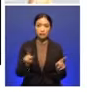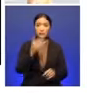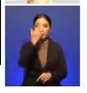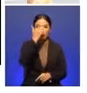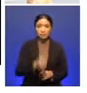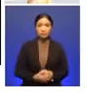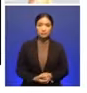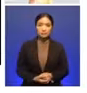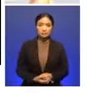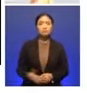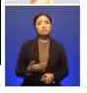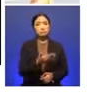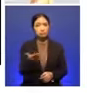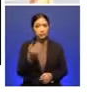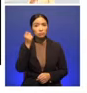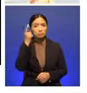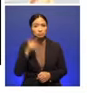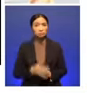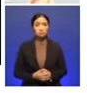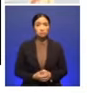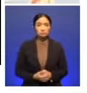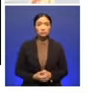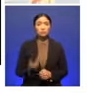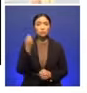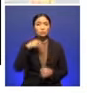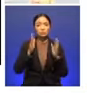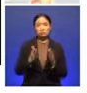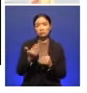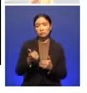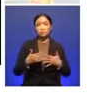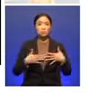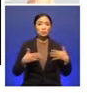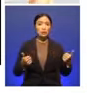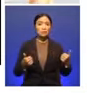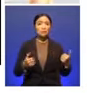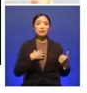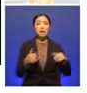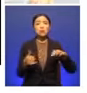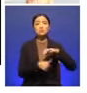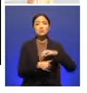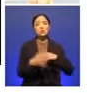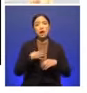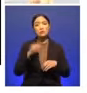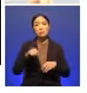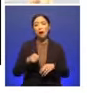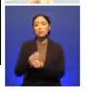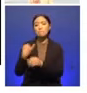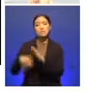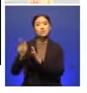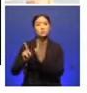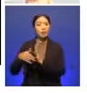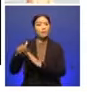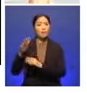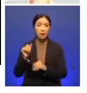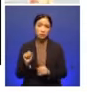ทุกท่านหลายท่านเนี่ยก็คงพอเข้าใจนะคะว่าทุกคนก็จะบอกว่าถ้ามันสบายใครๆก็อยากอยู่ทุกคนก็กล้าทำผิดกฎหมายนะ